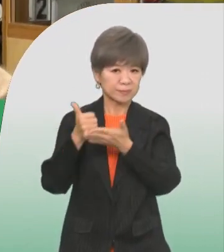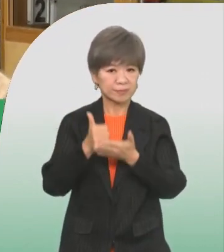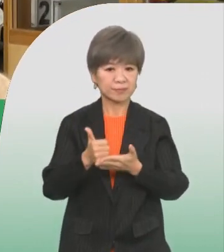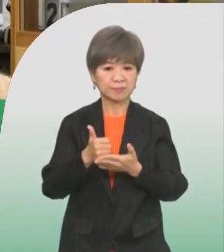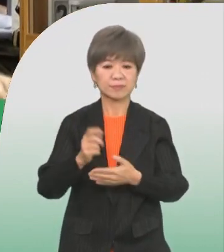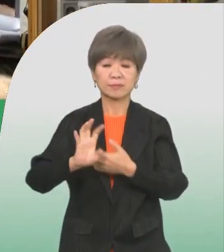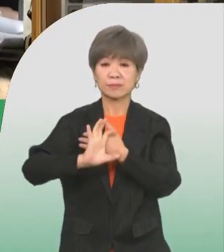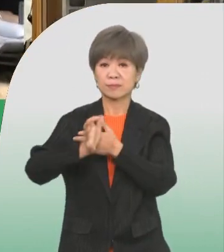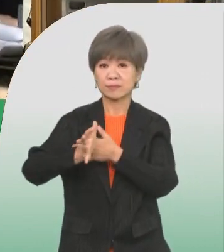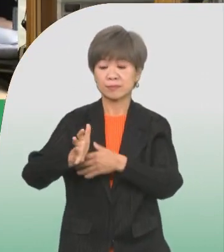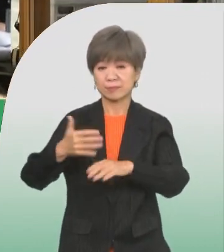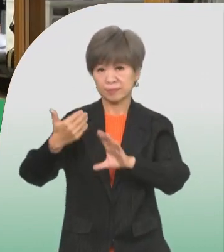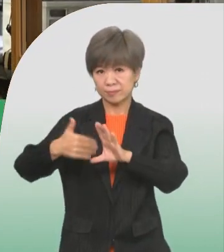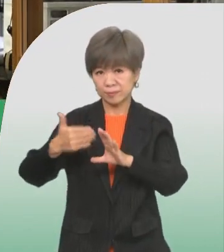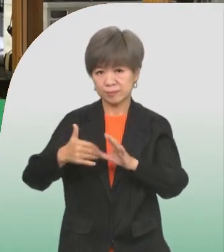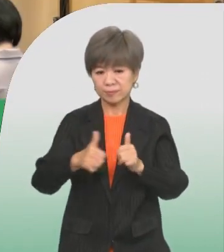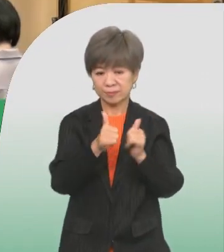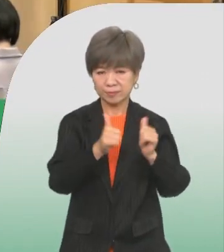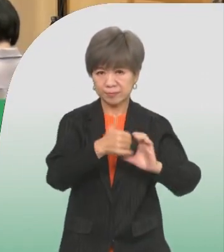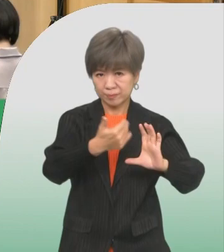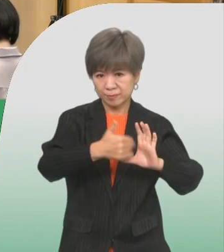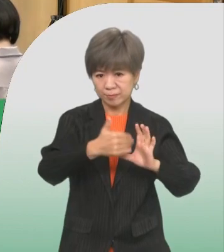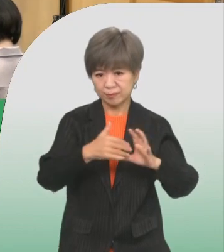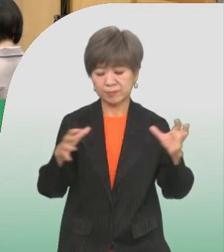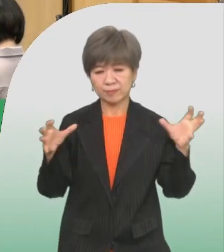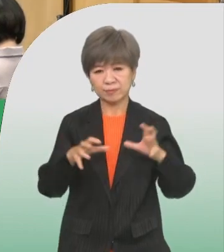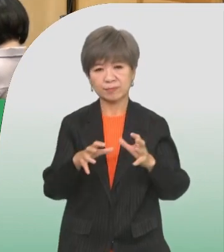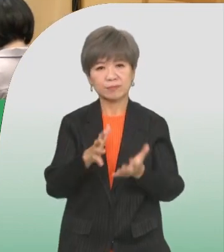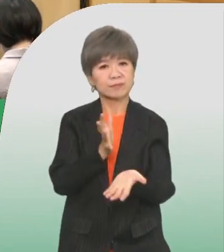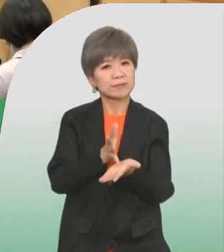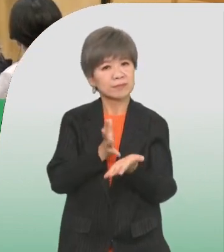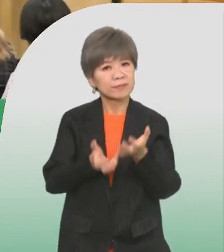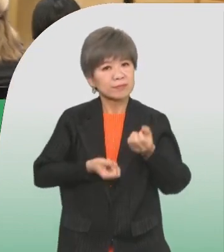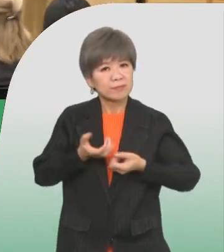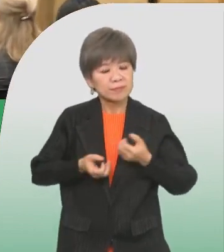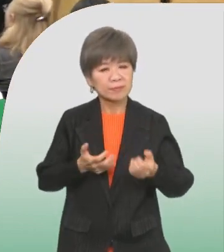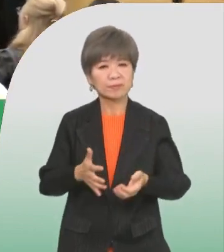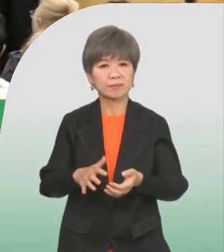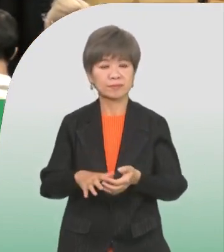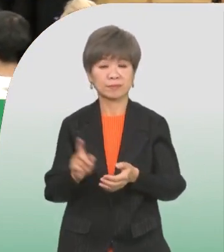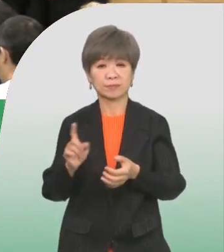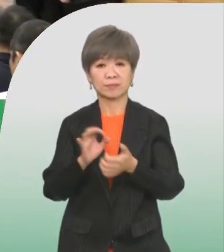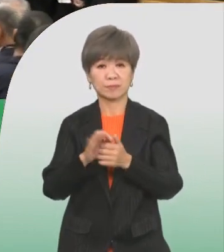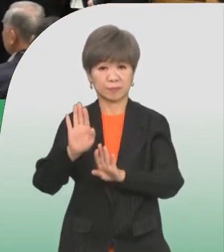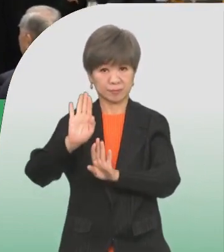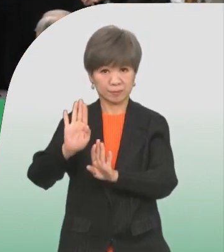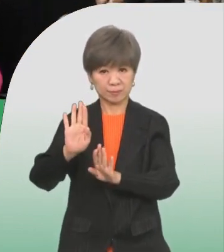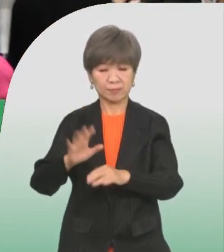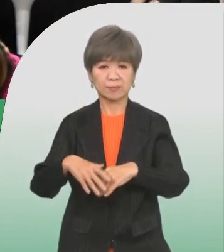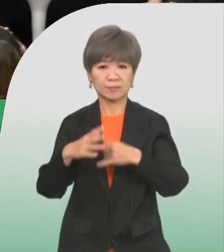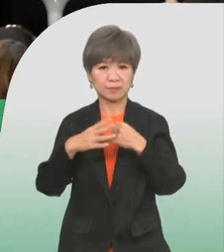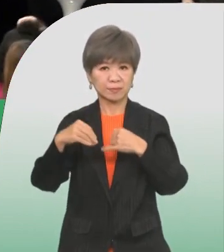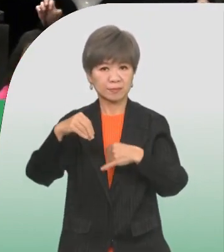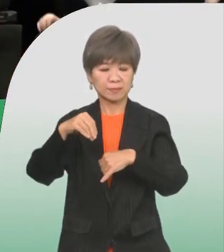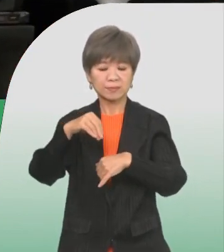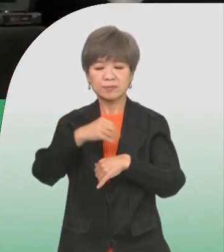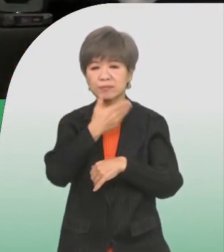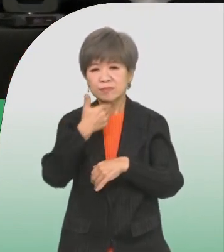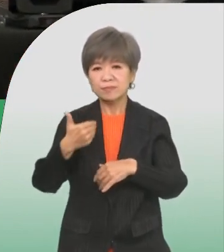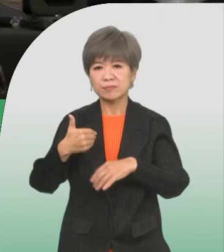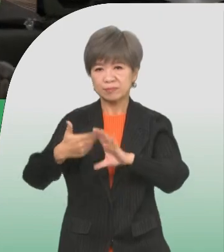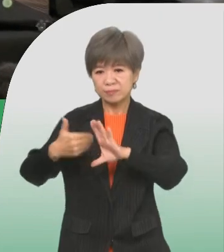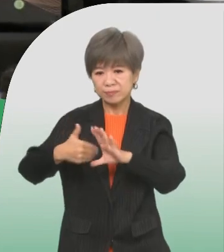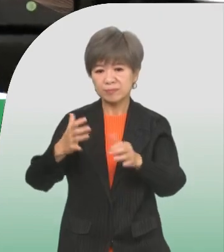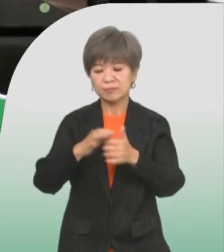外的媒体，还有足球频道来到现场分享，包含纽西兰的毛利电视台，还有澳洲的苏格